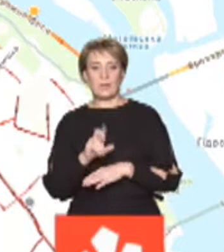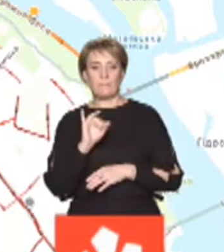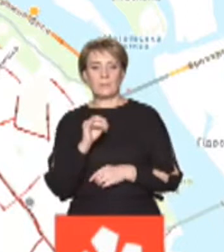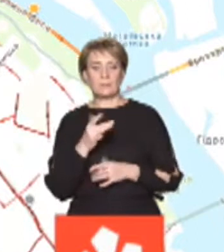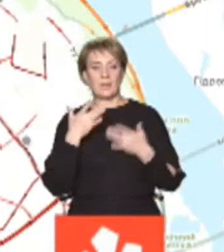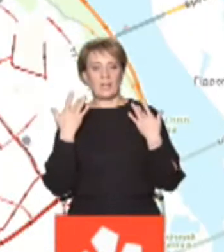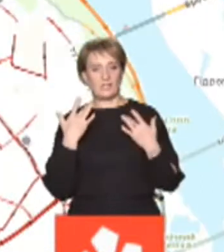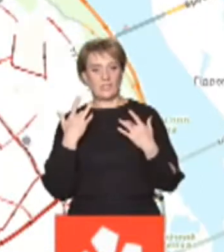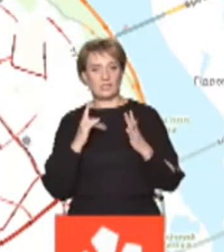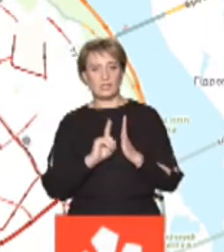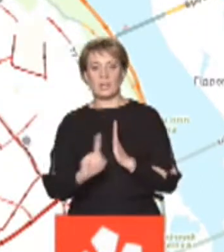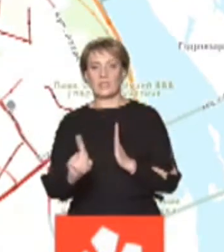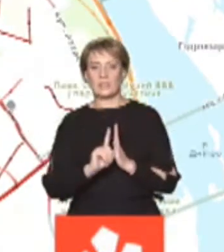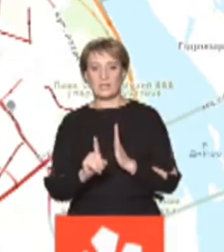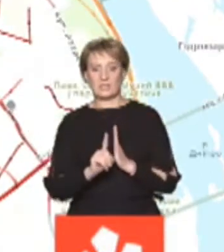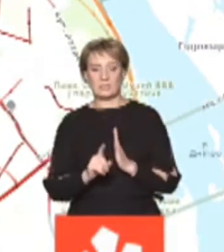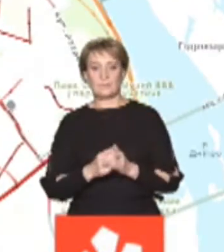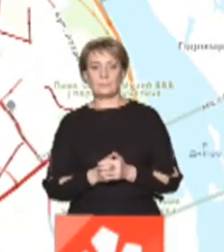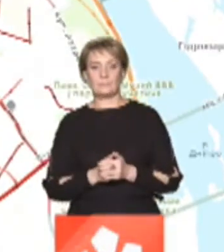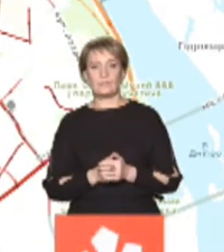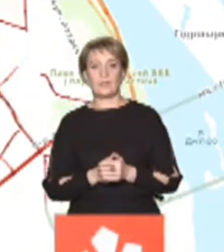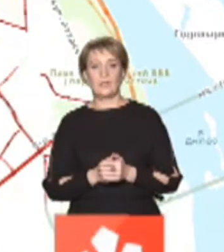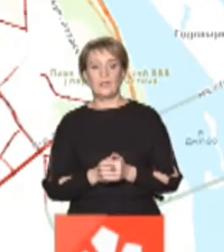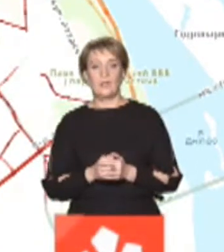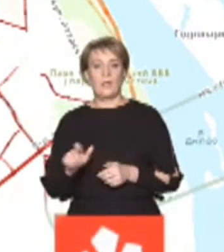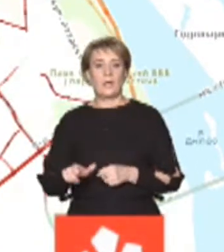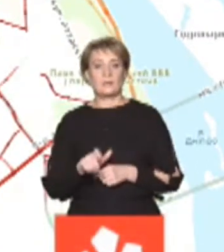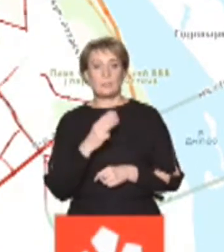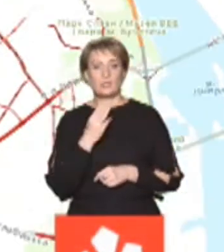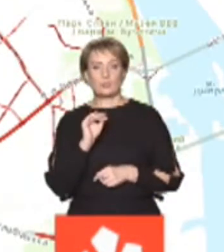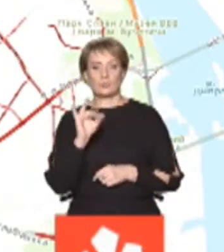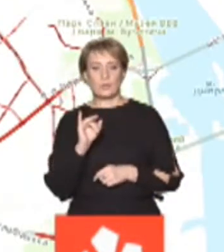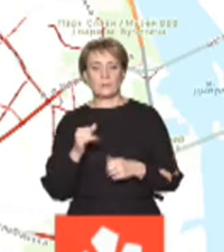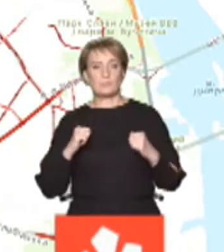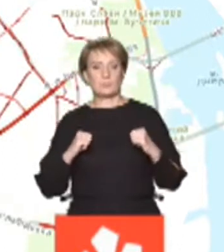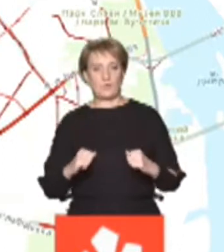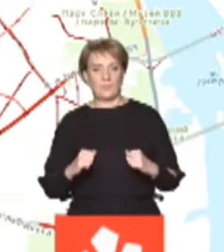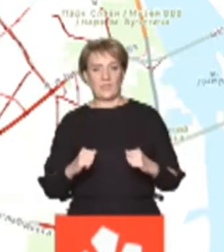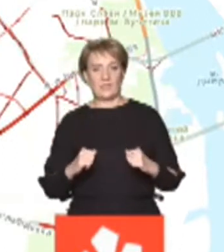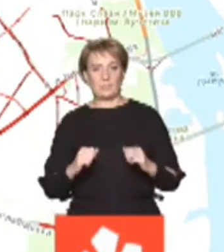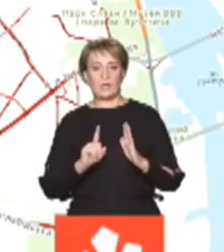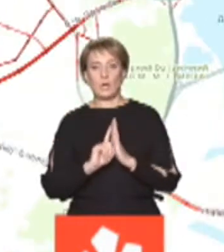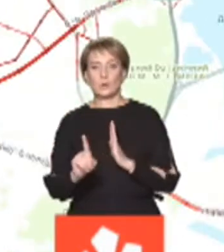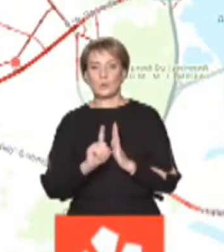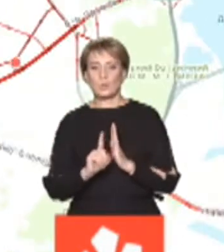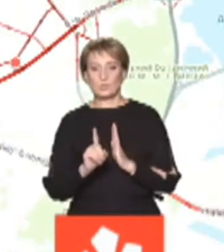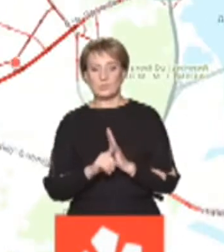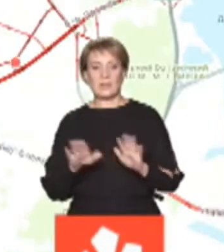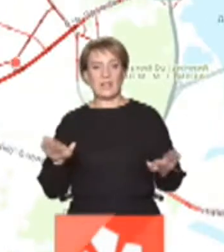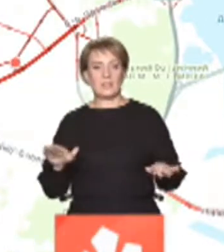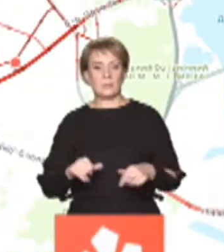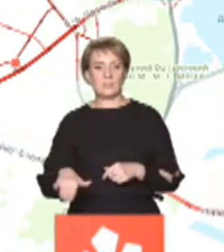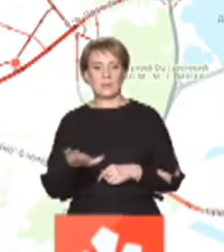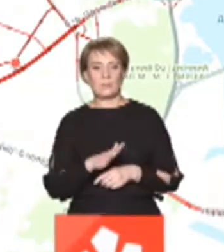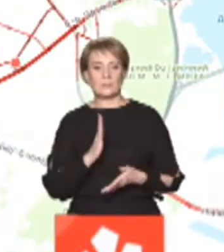трішки легше рухатися, ніж на вулиці Олени Теліги. Набережне шосе досить повільно рухається, ну і від самісінької Либідської площі